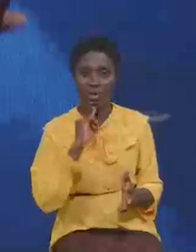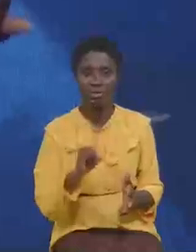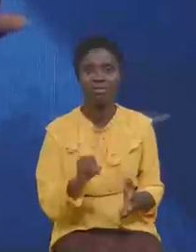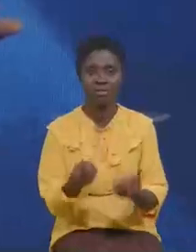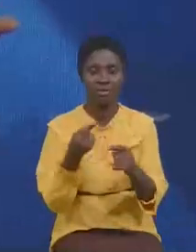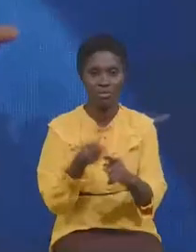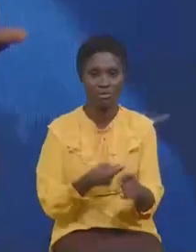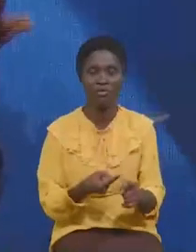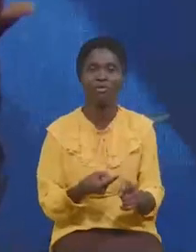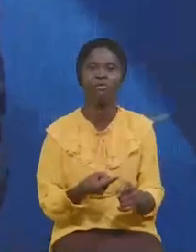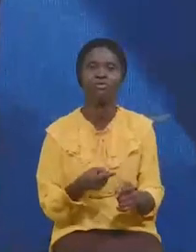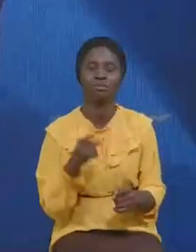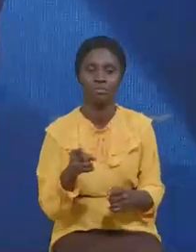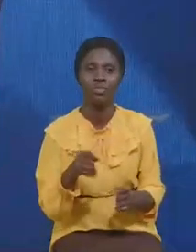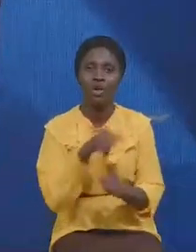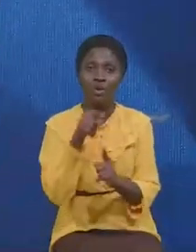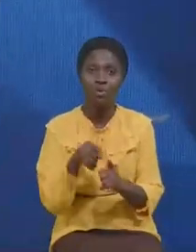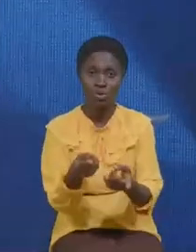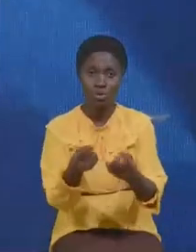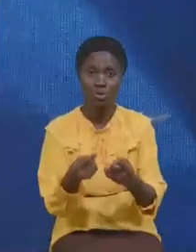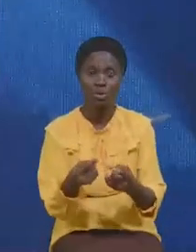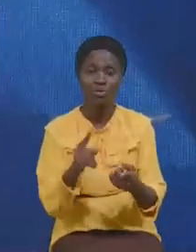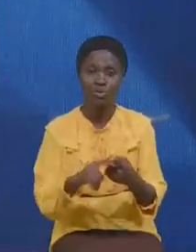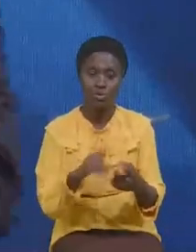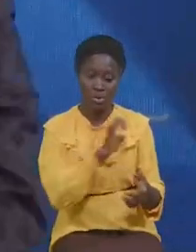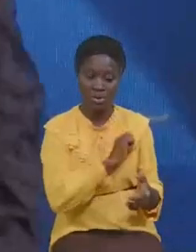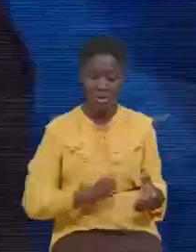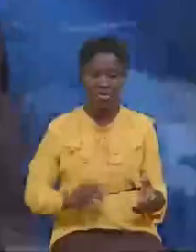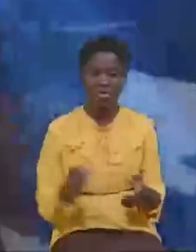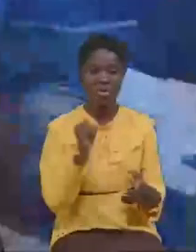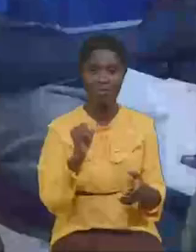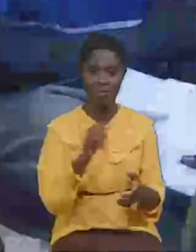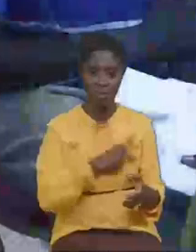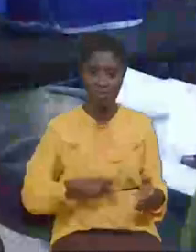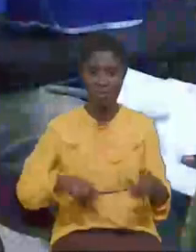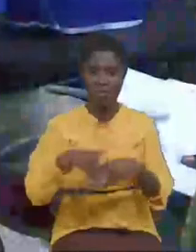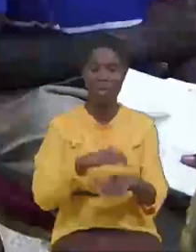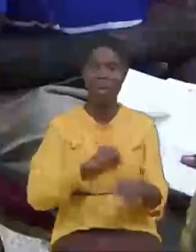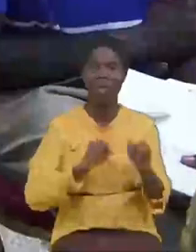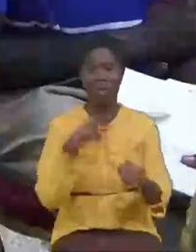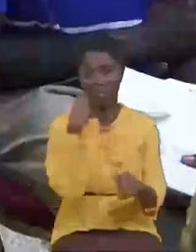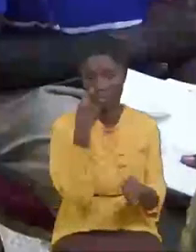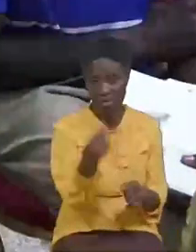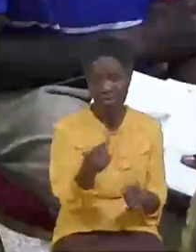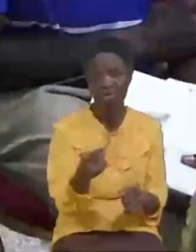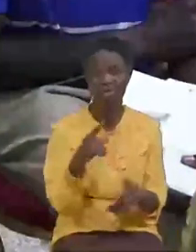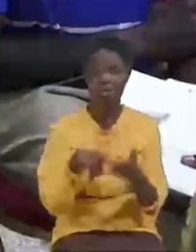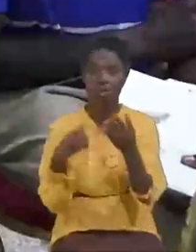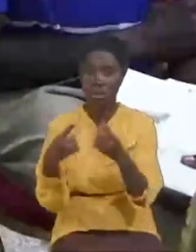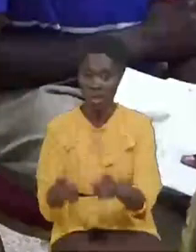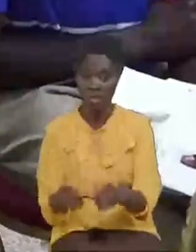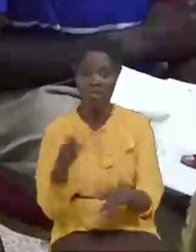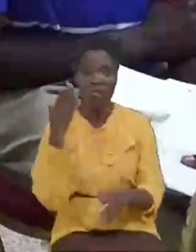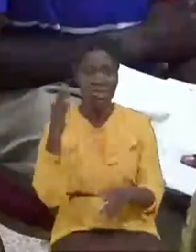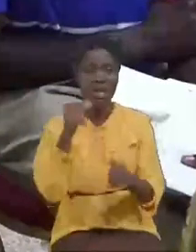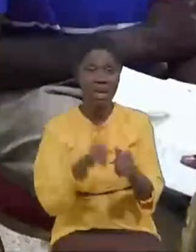venez pour le royaume d'Emmanuel, je peux vous dire ce qui se passe dans le royaume d'Emmanuel. Tout pouvoir des ténèbres dans